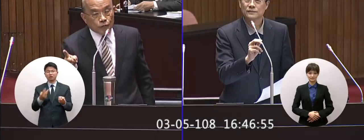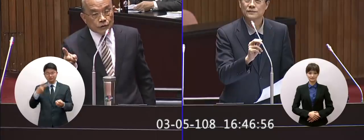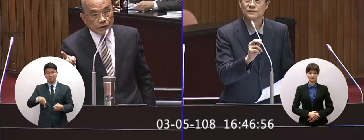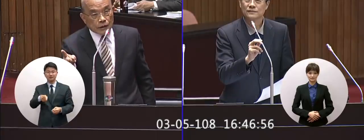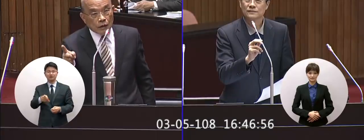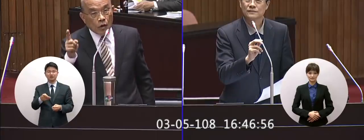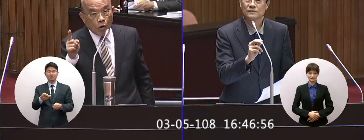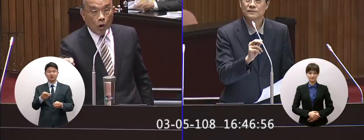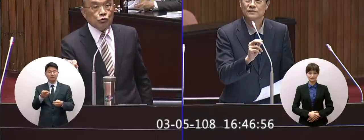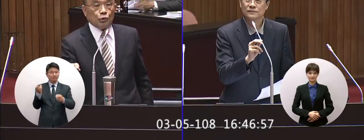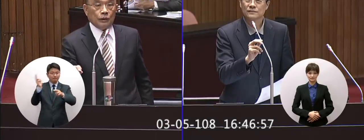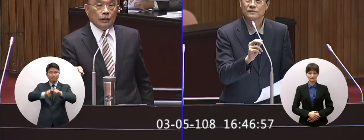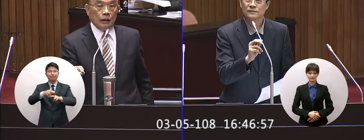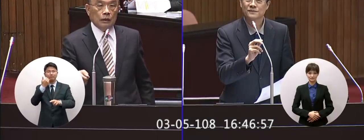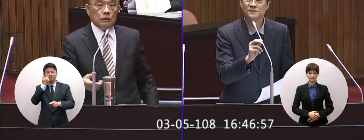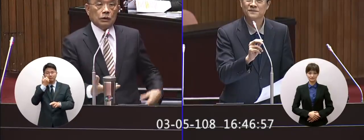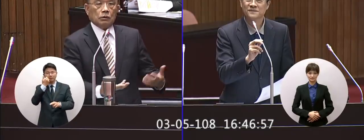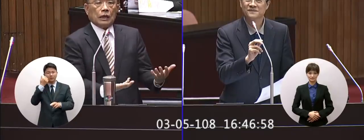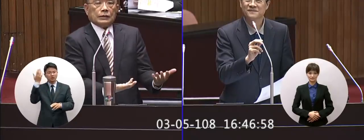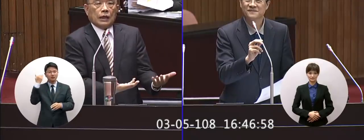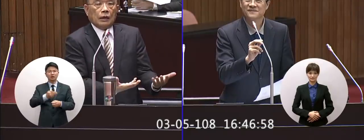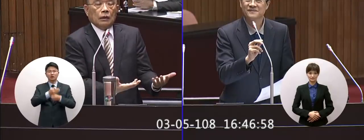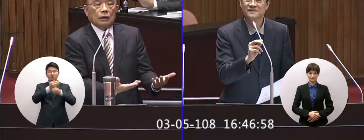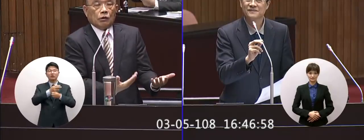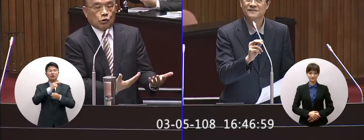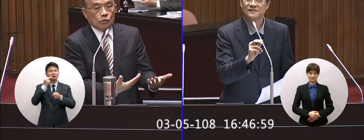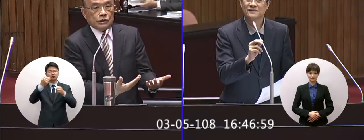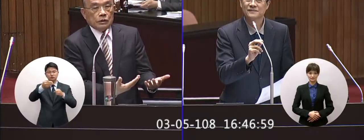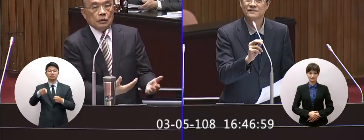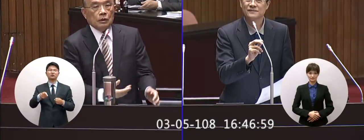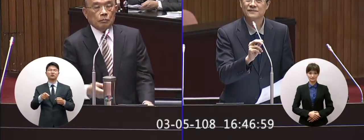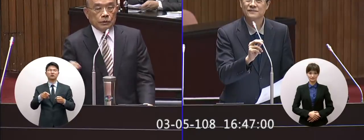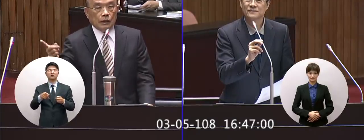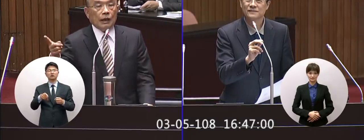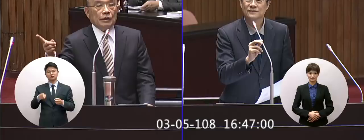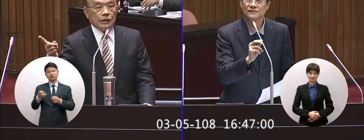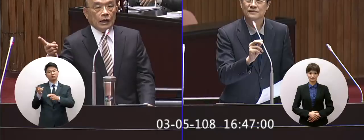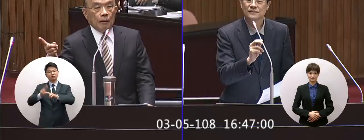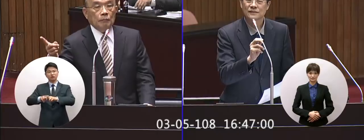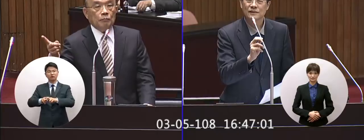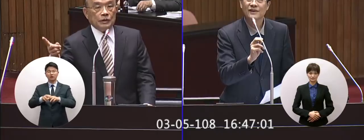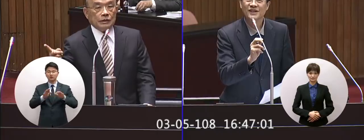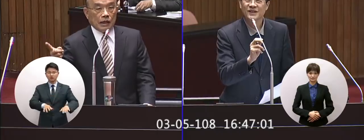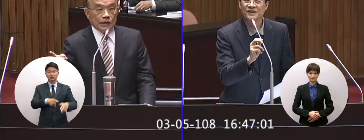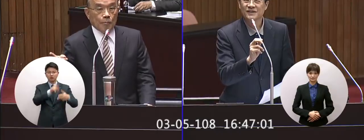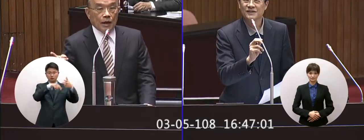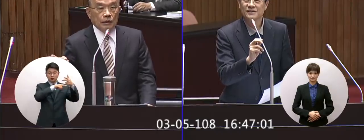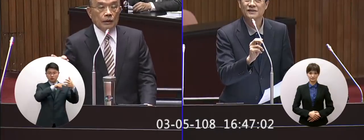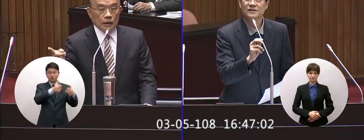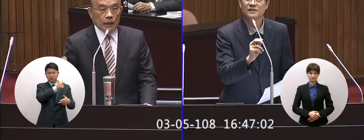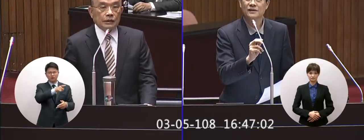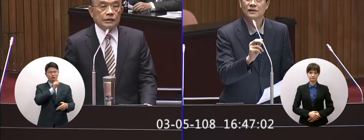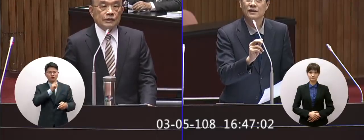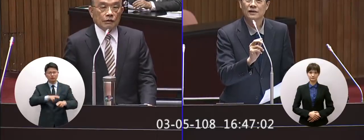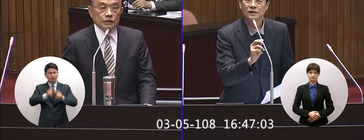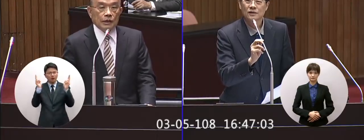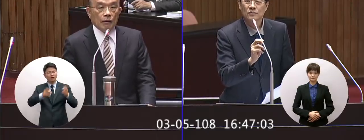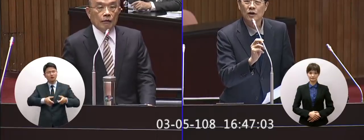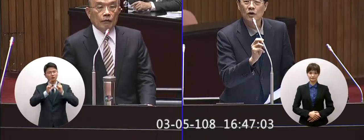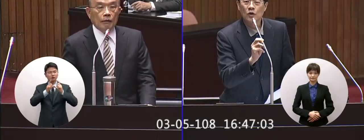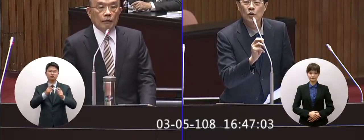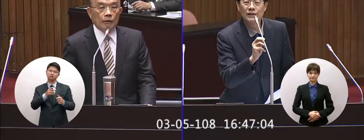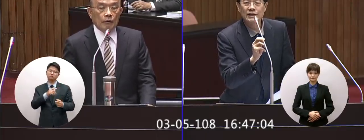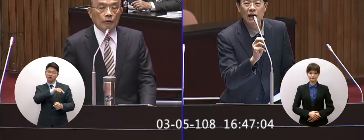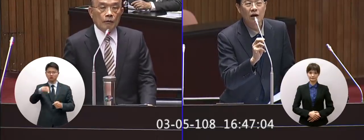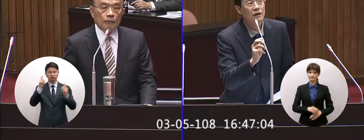九先生封存的。结果他现在要重启，不晓得他们现在比较常见面，应该请教请